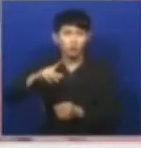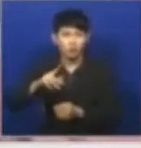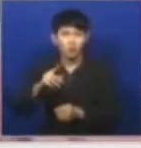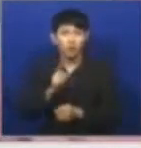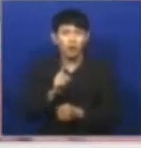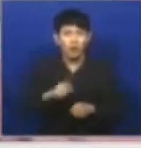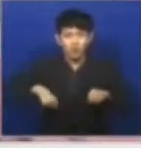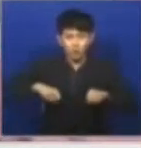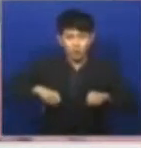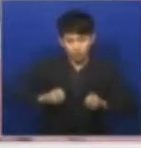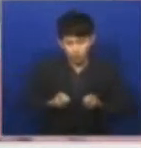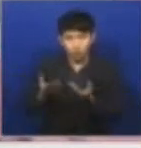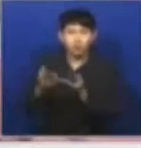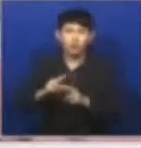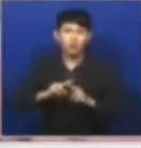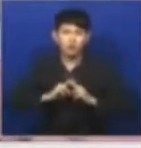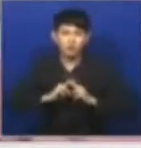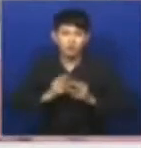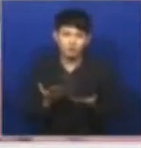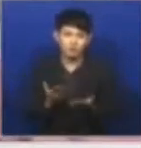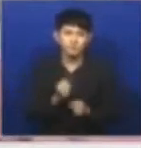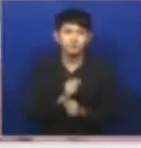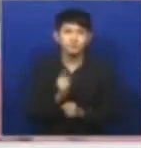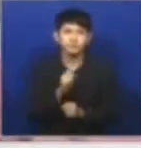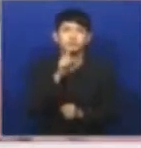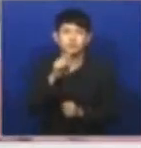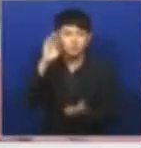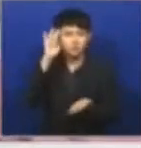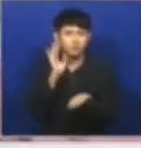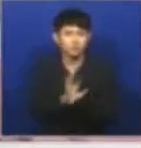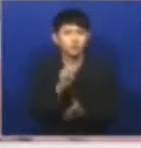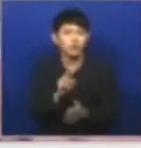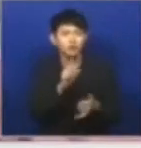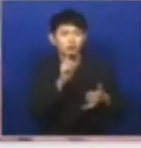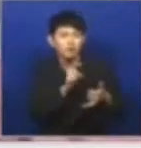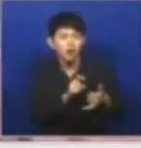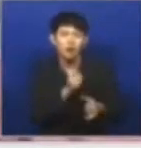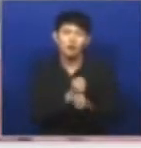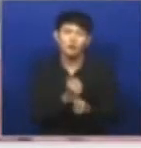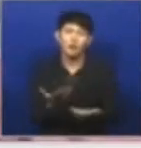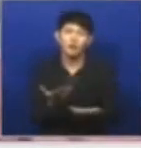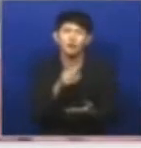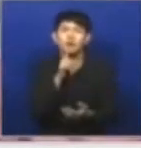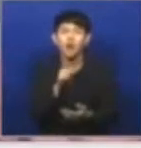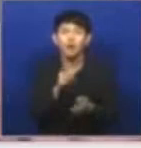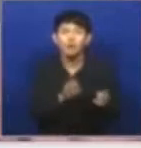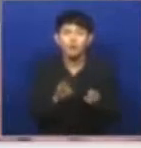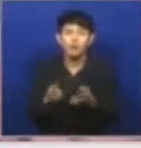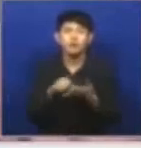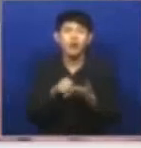ารถค่าน้ำมันไปเองนี่ท่านใช้ยังไงใช้ตำรวจใช้พนักงานสอบสวนเมื่อไรท่านจะปรับกระบวนการเห